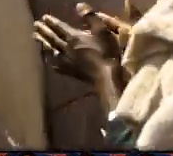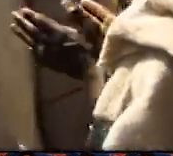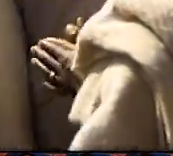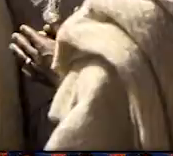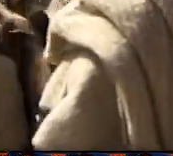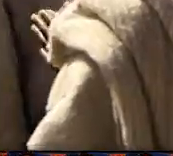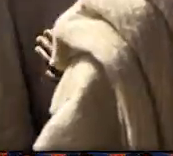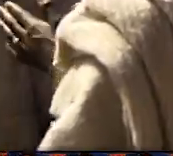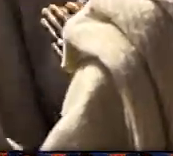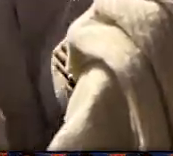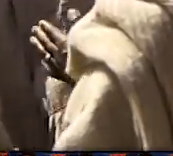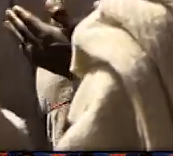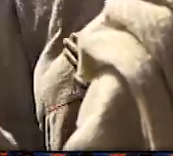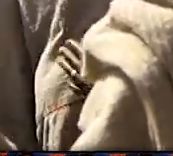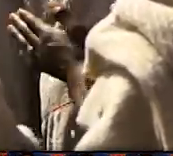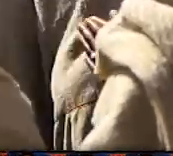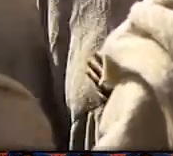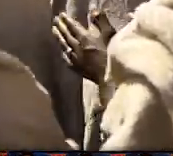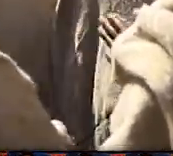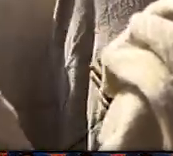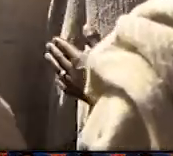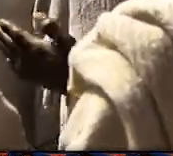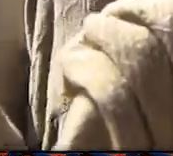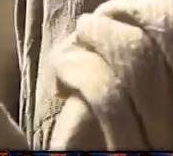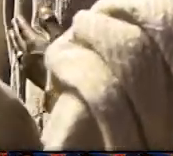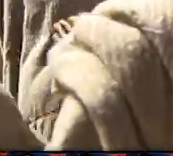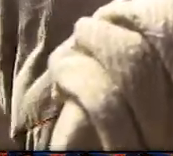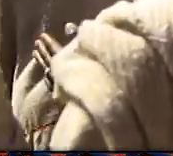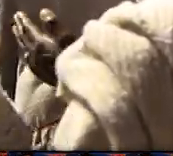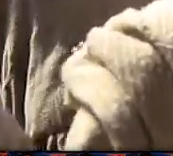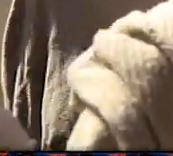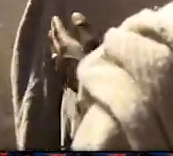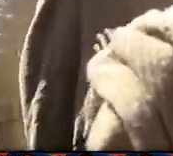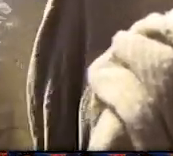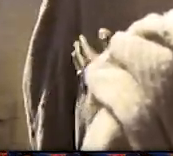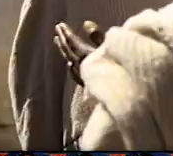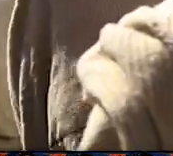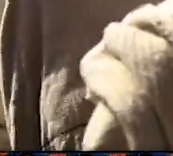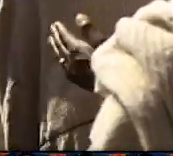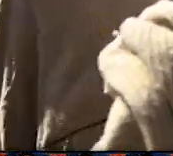ወጀላላ